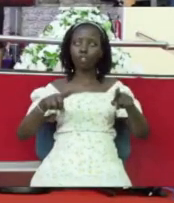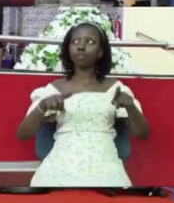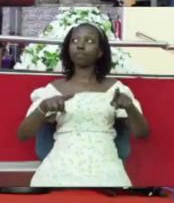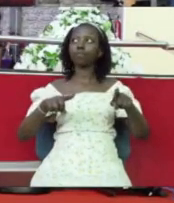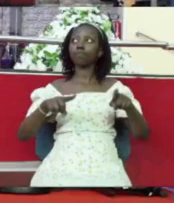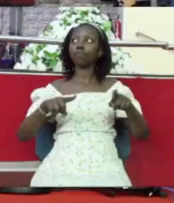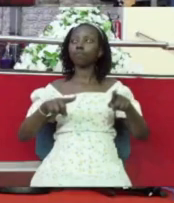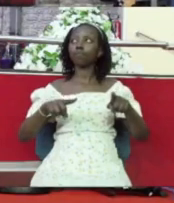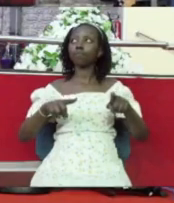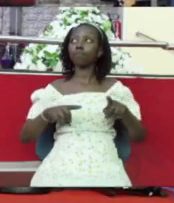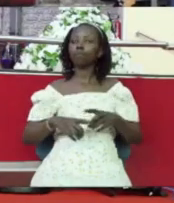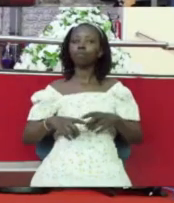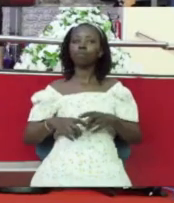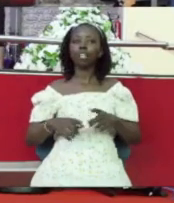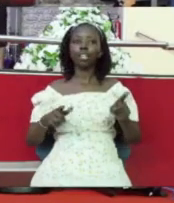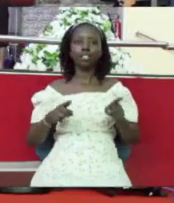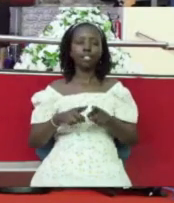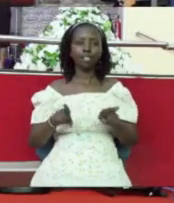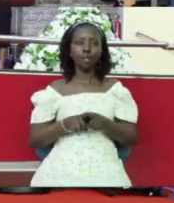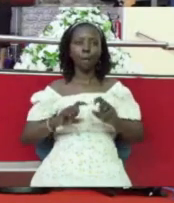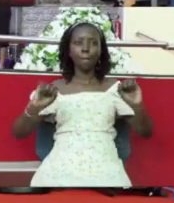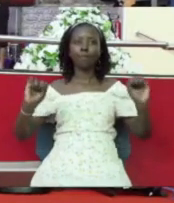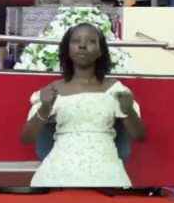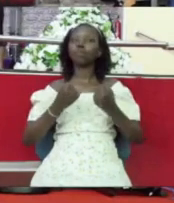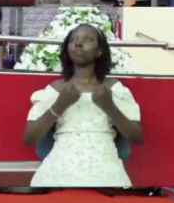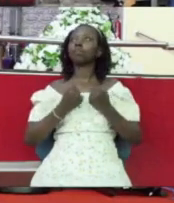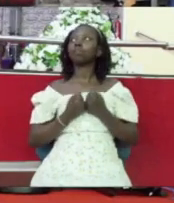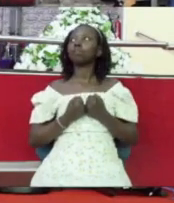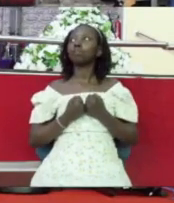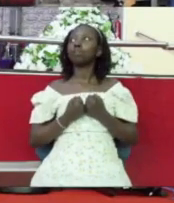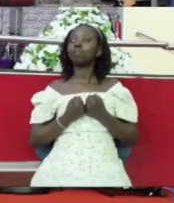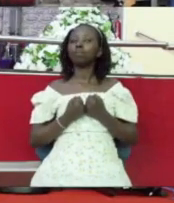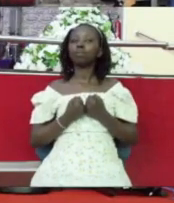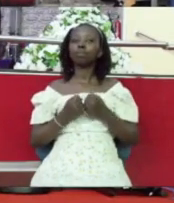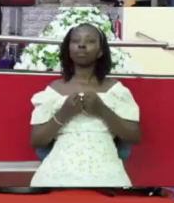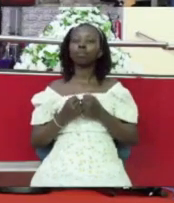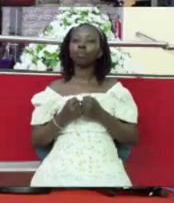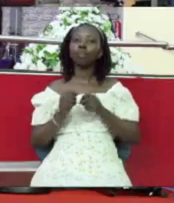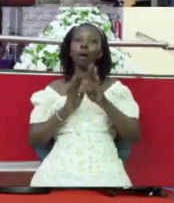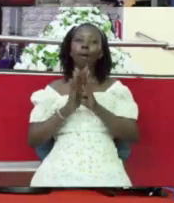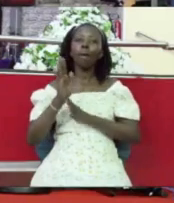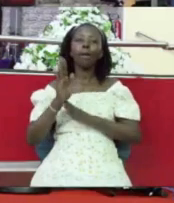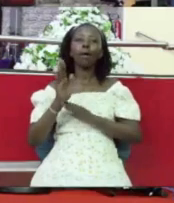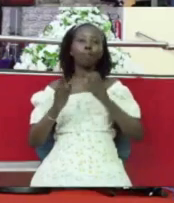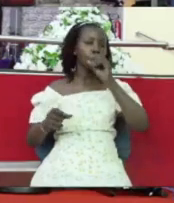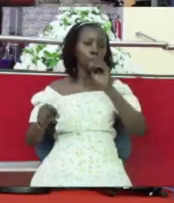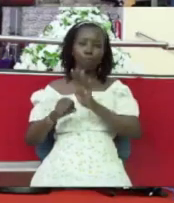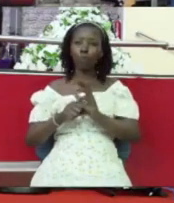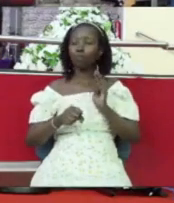kukiri kwa mdomo wako. And you are saved. Na ukaweza kuokolewa. Scripture promises us. Maandiko